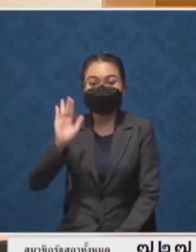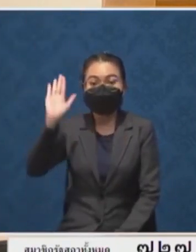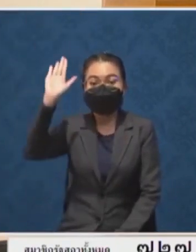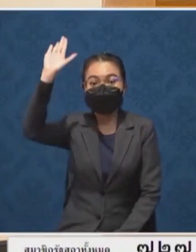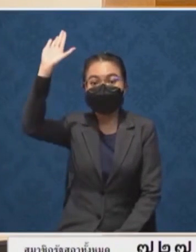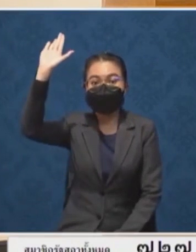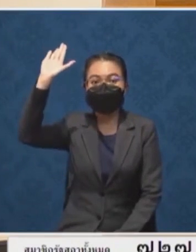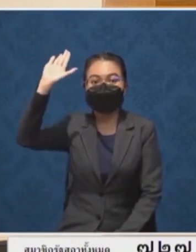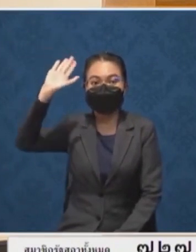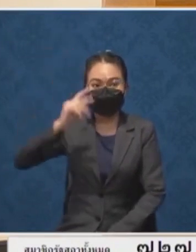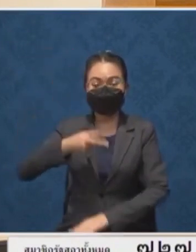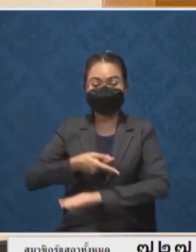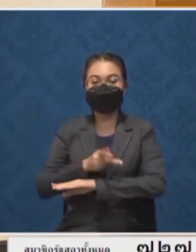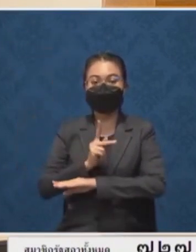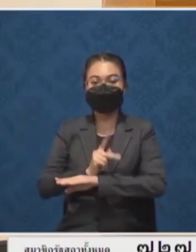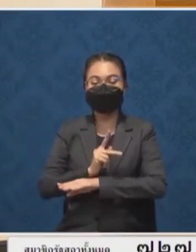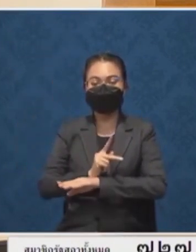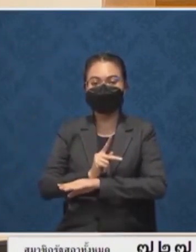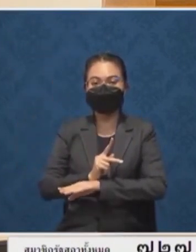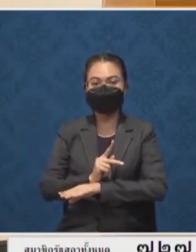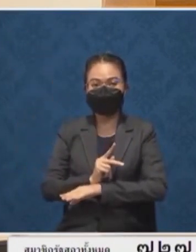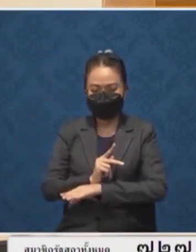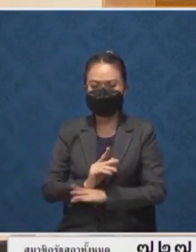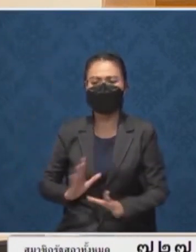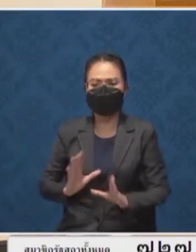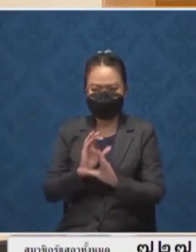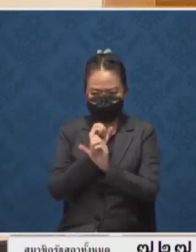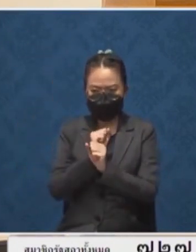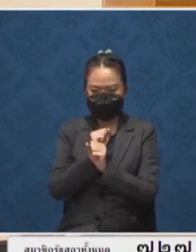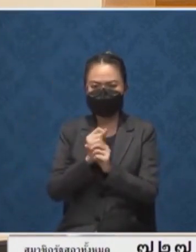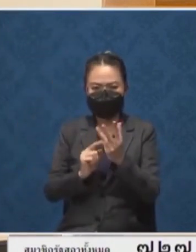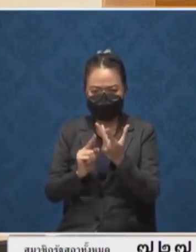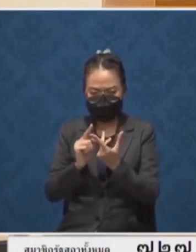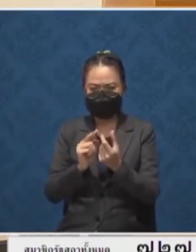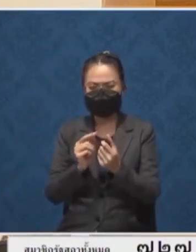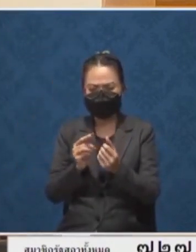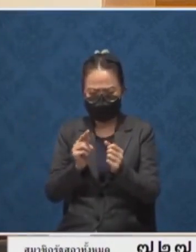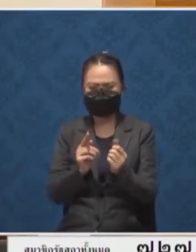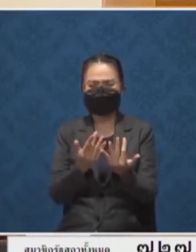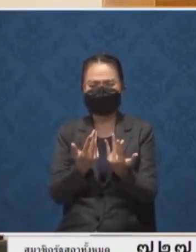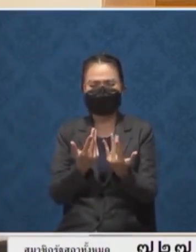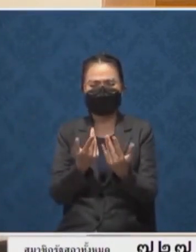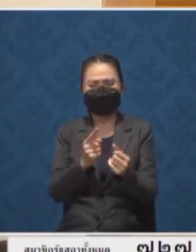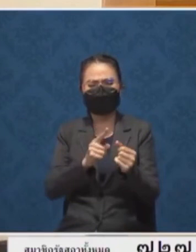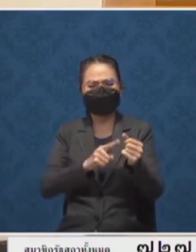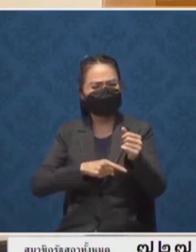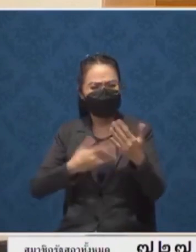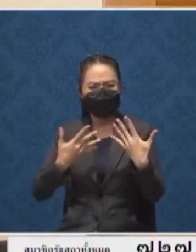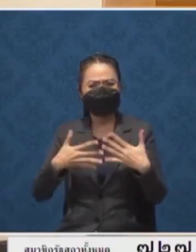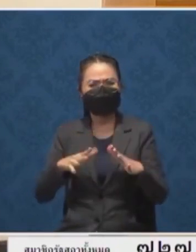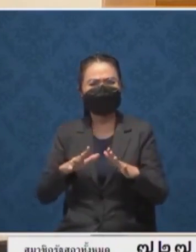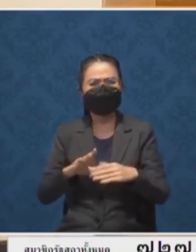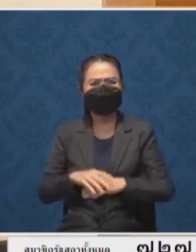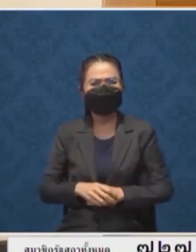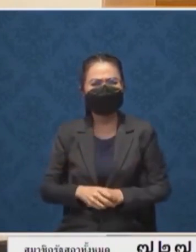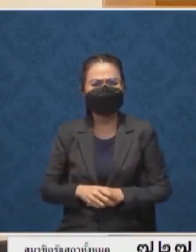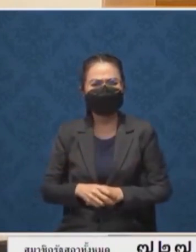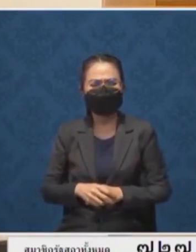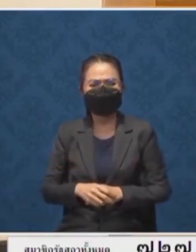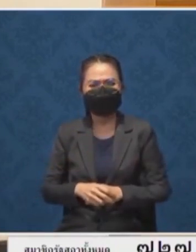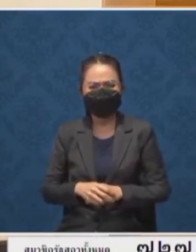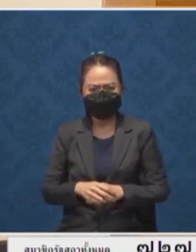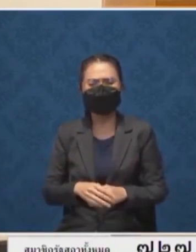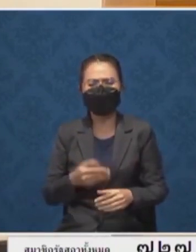านน่าจะแสดงผลได้แล้วนะครับมันนานแล้วตามธรรมชาติครับท่านประธานครับอย่ายื้อเ